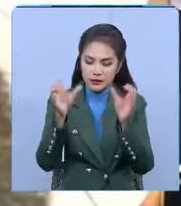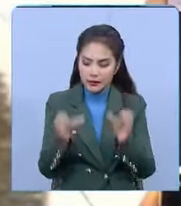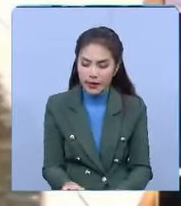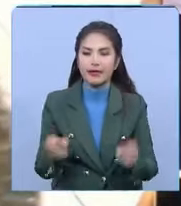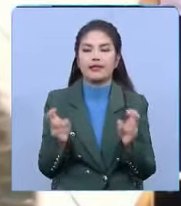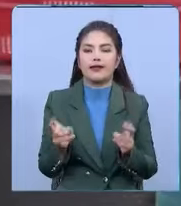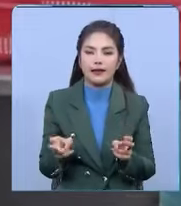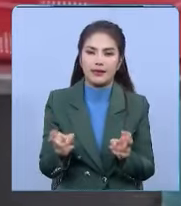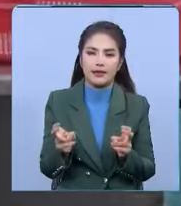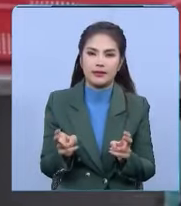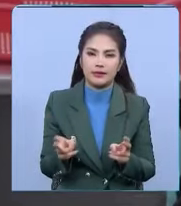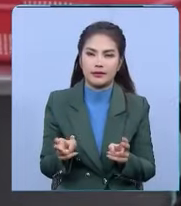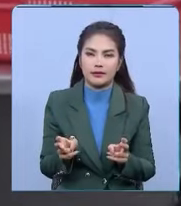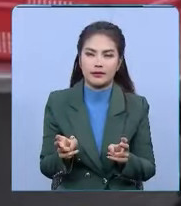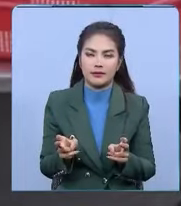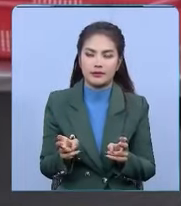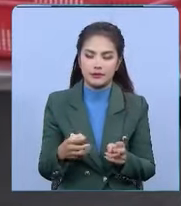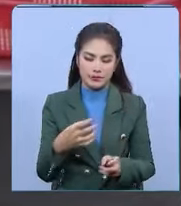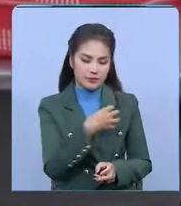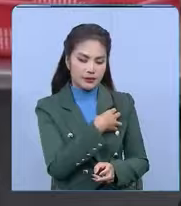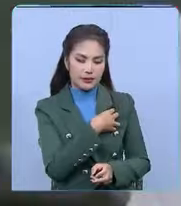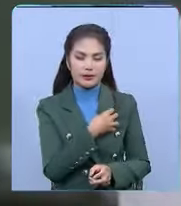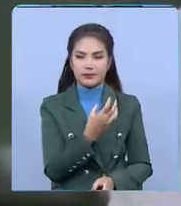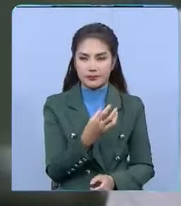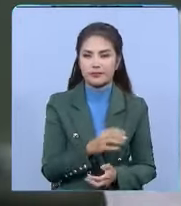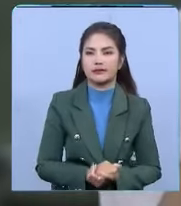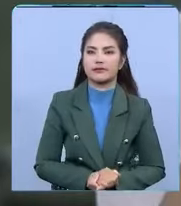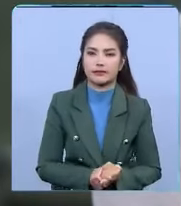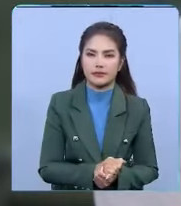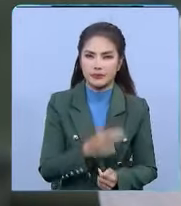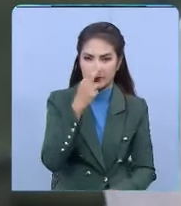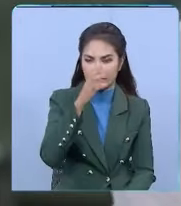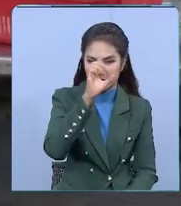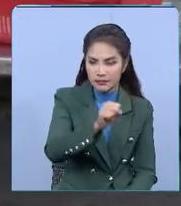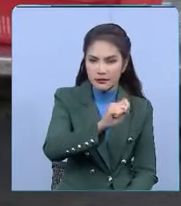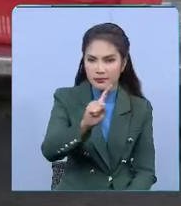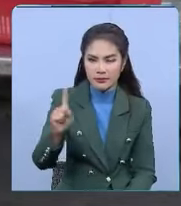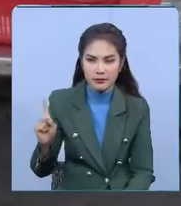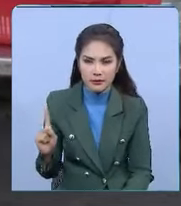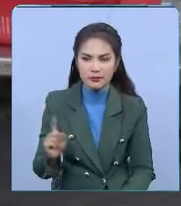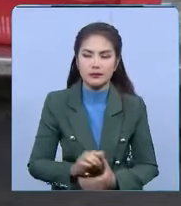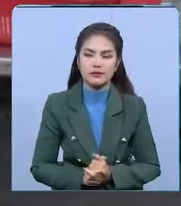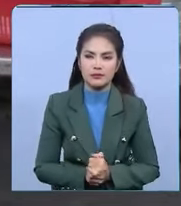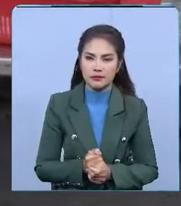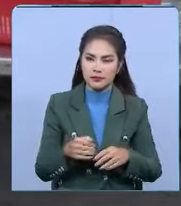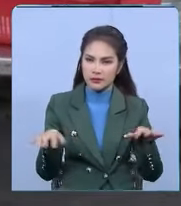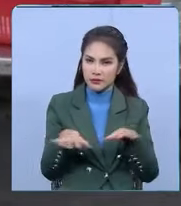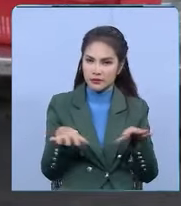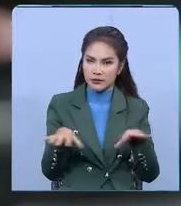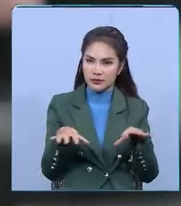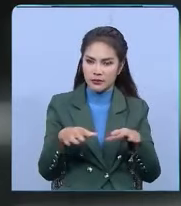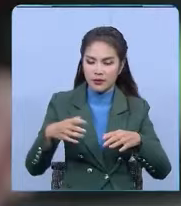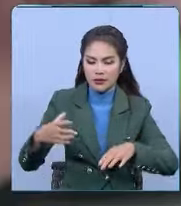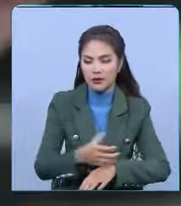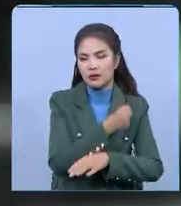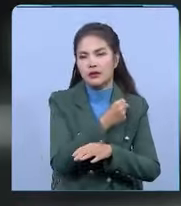างเกงยีนเสื้อพัก พูดถึงการลงพื้นที่มีอย่างหนึ่งที่ผมสังเกตครับแม้กระทั่งตอนเราเดินเข้ามาเมื่อสักครู่เนี่ยฮะม ันเป็นปกติของที่นักการเมืองทั่วไปเวลา